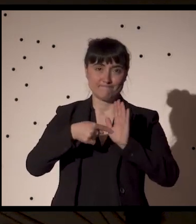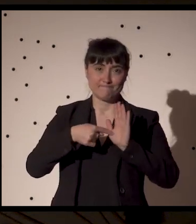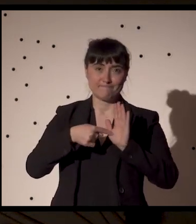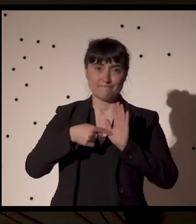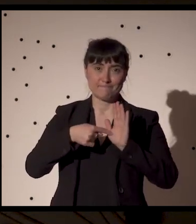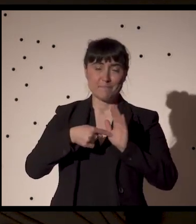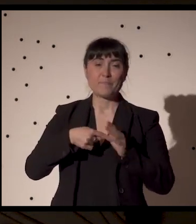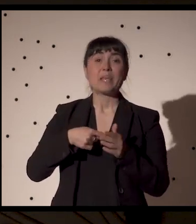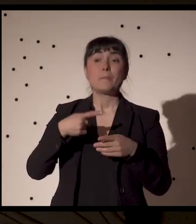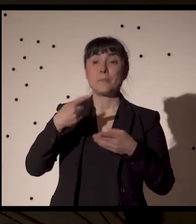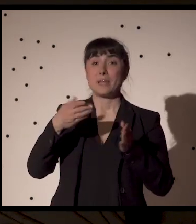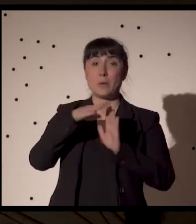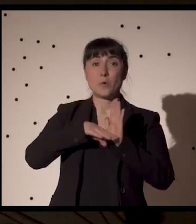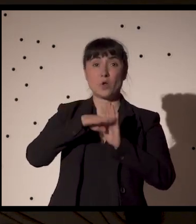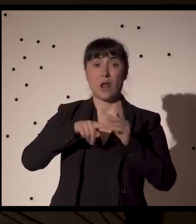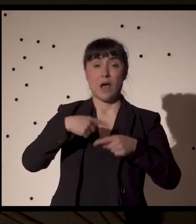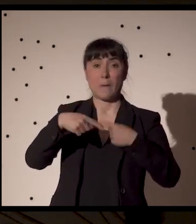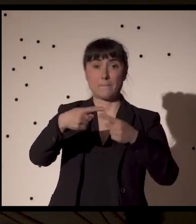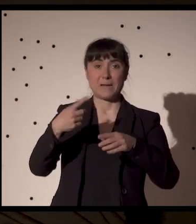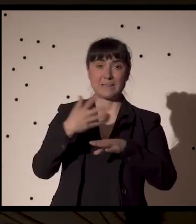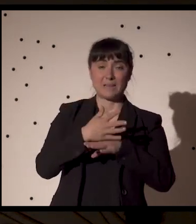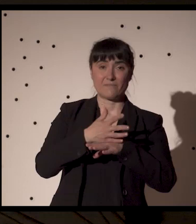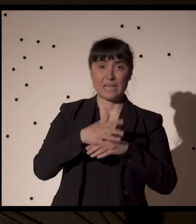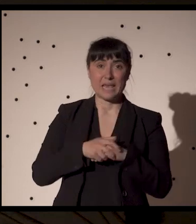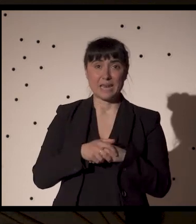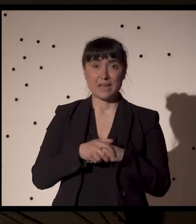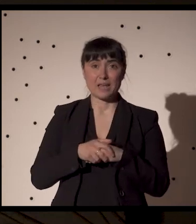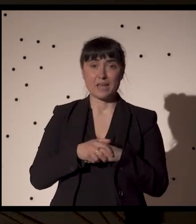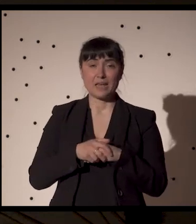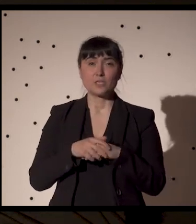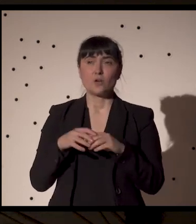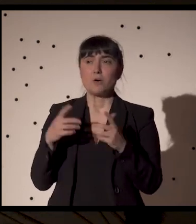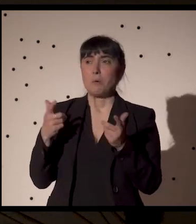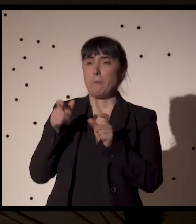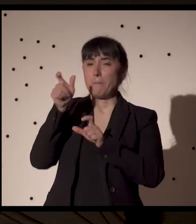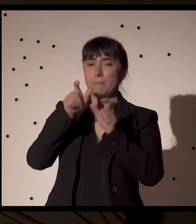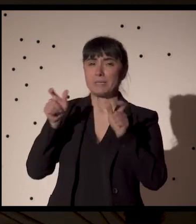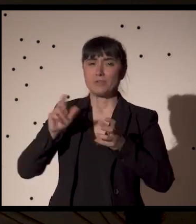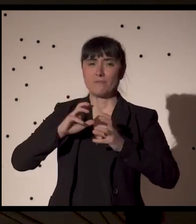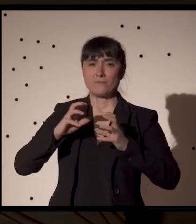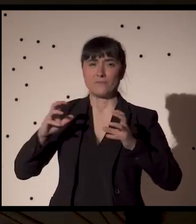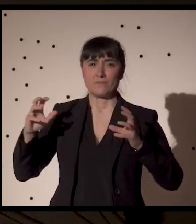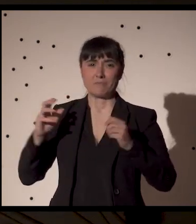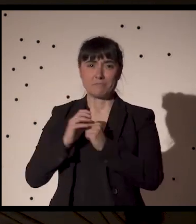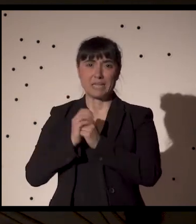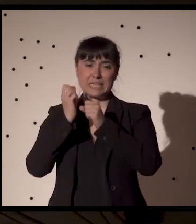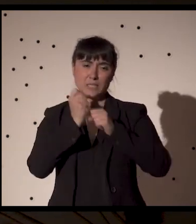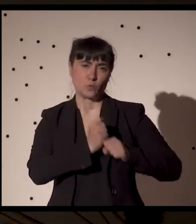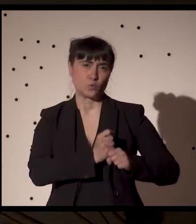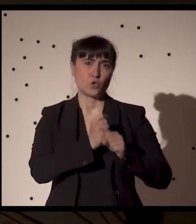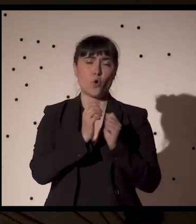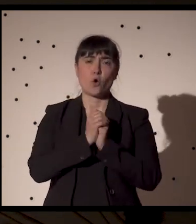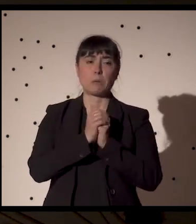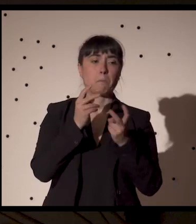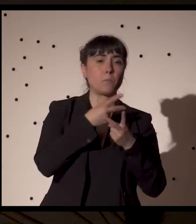sono un organo fondamentale una moltitudine di figure e di istituzioni del mondo pubblico e privato